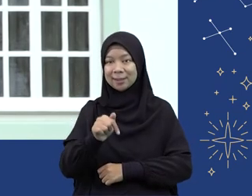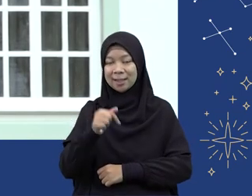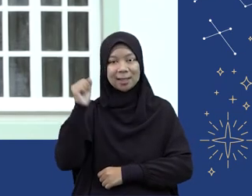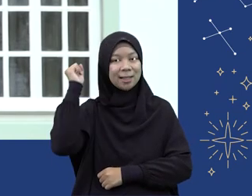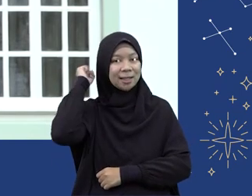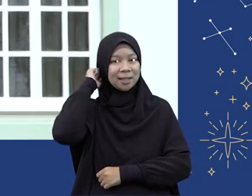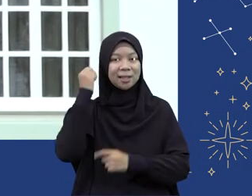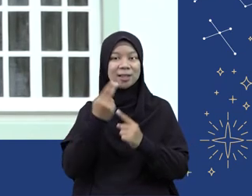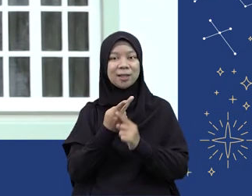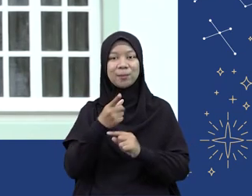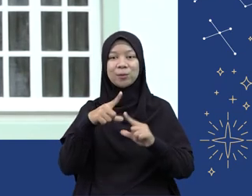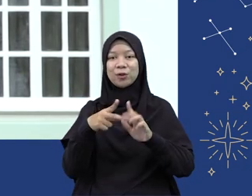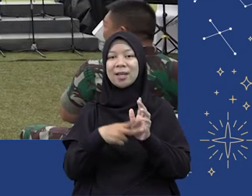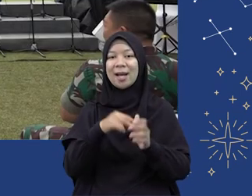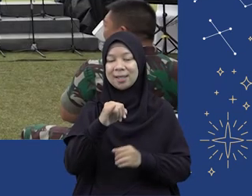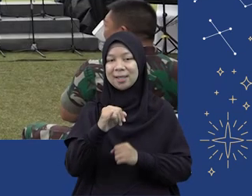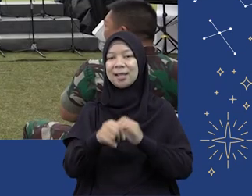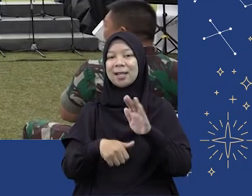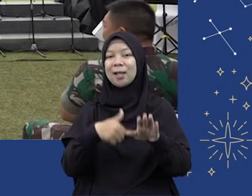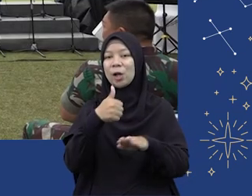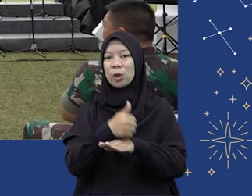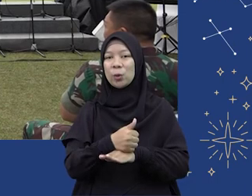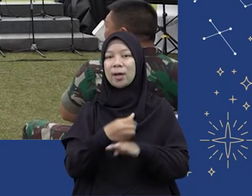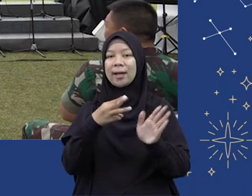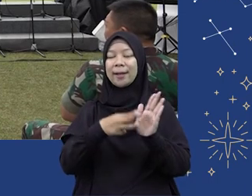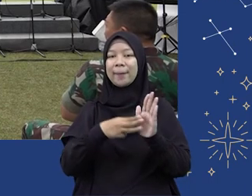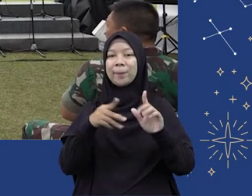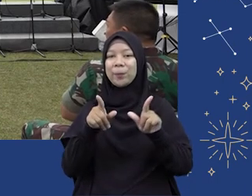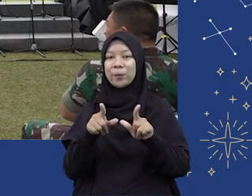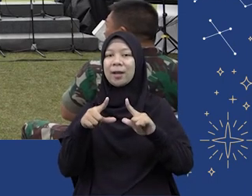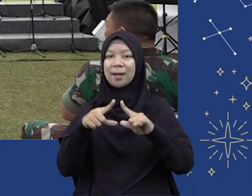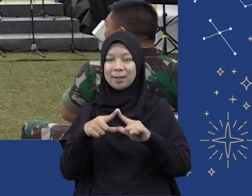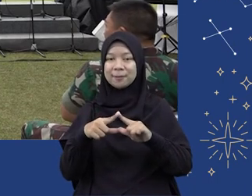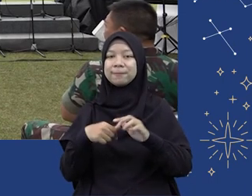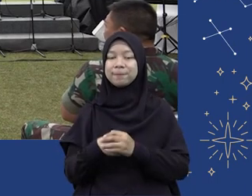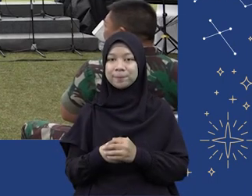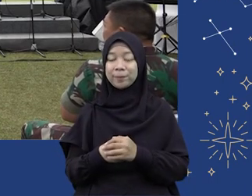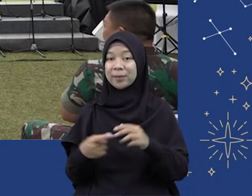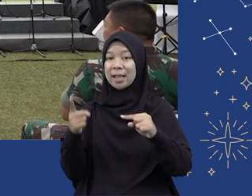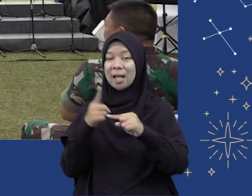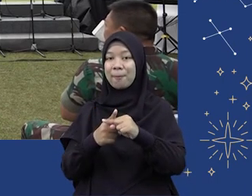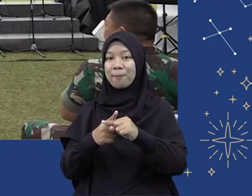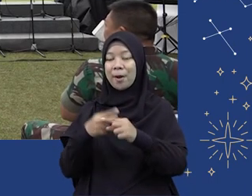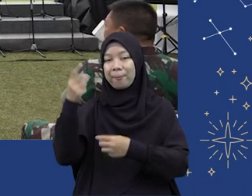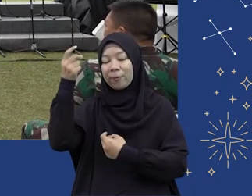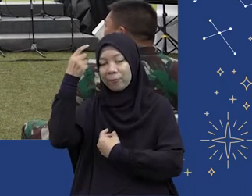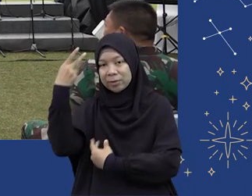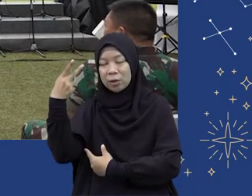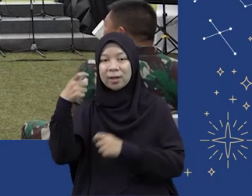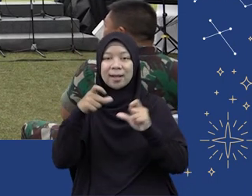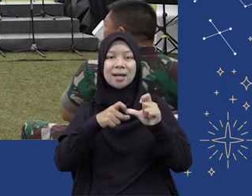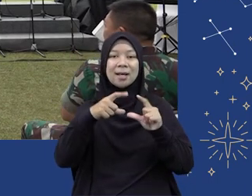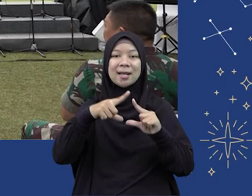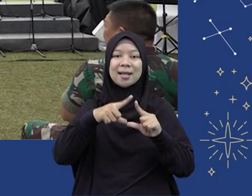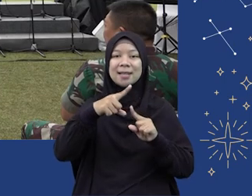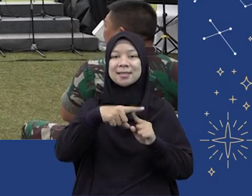ibu yang Diponegoro selaku Ketua Majelis Wali Amanat juga Profesor Satrio Bojonegoro ada yang